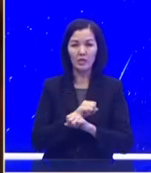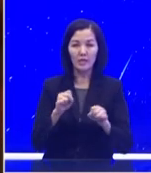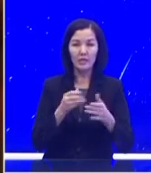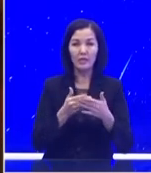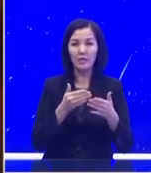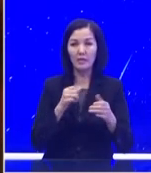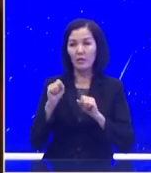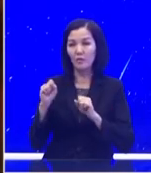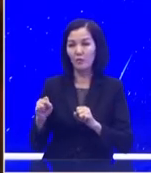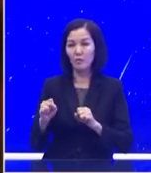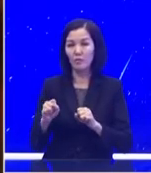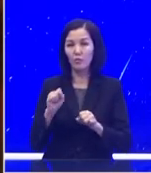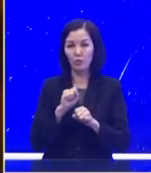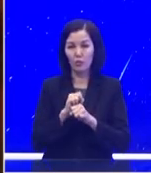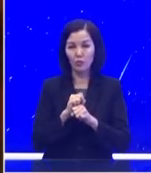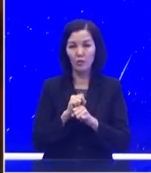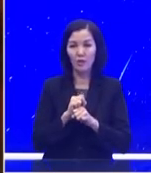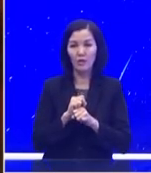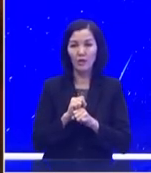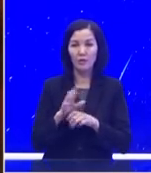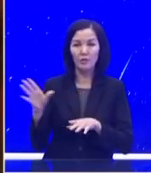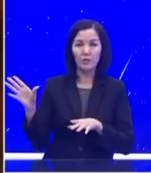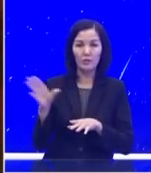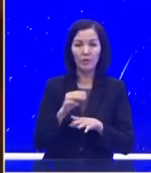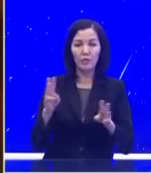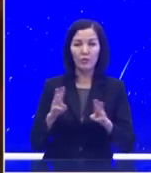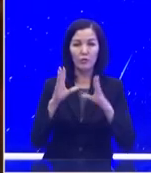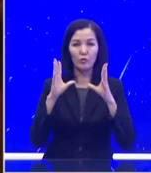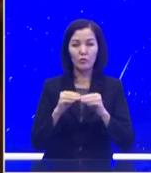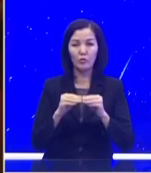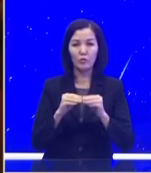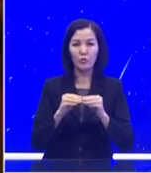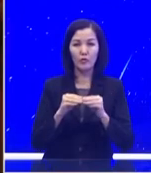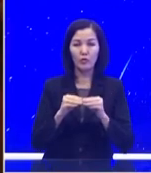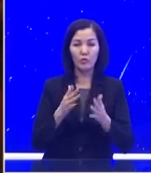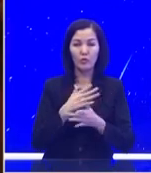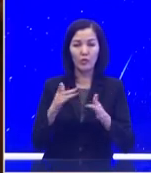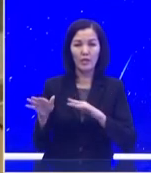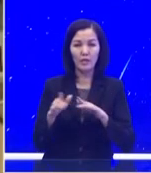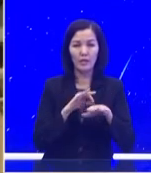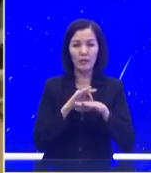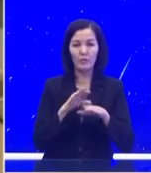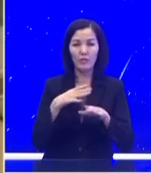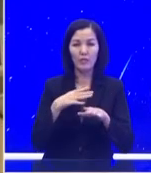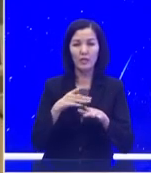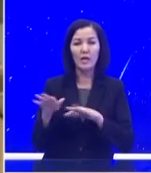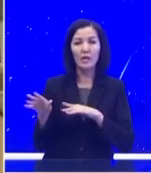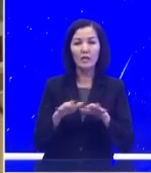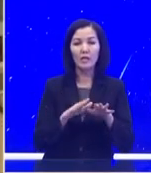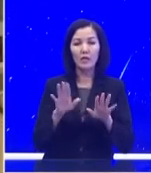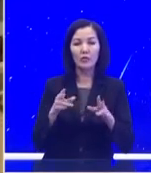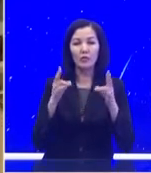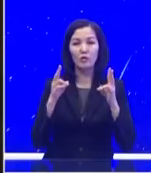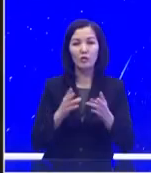жарылыстың болмауын алдын алу. Осының бәріне осындай өрт сөндіру тактикалық жаттығулары үлкен әрекетін көрсетеді. Бұл шара